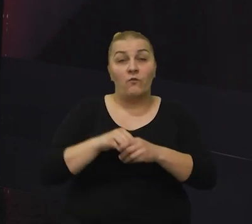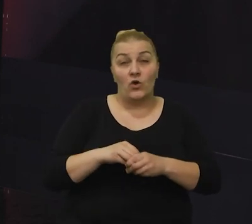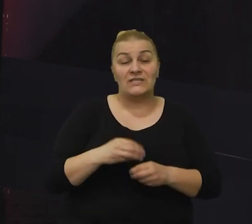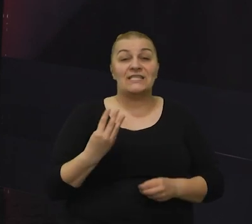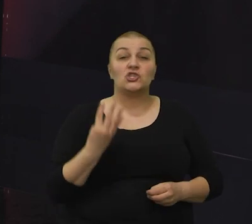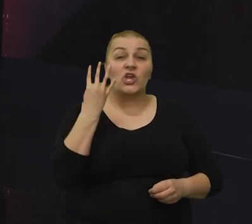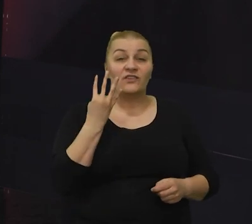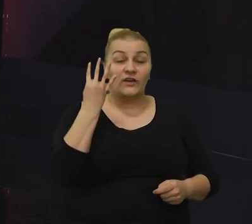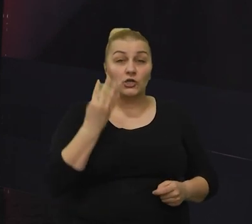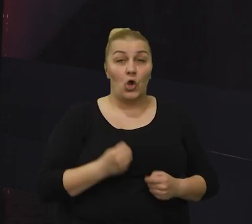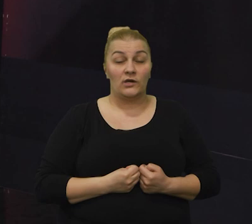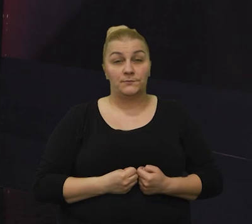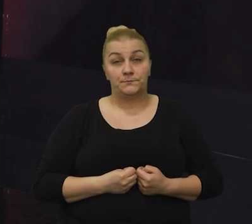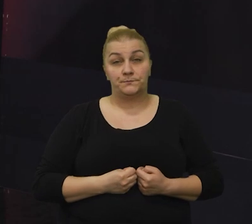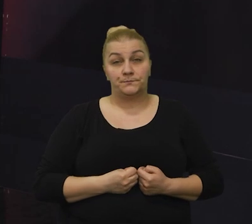se 4.